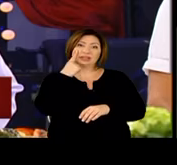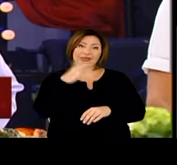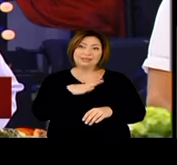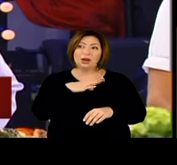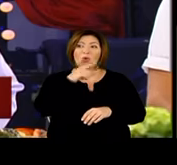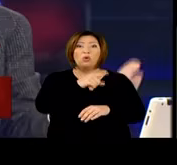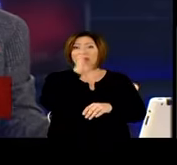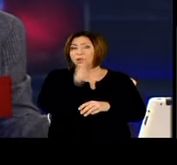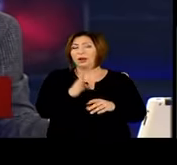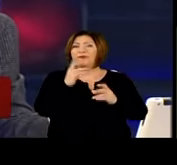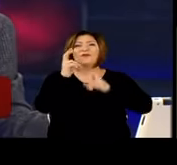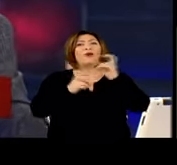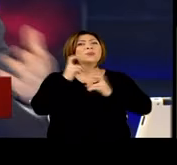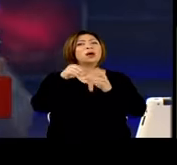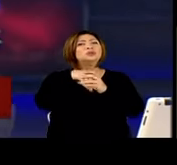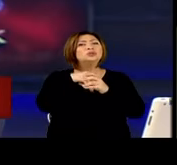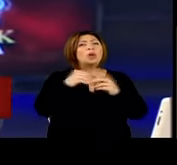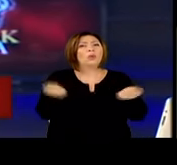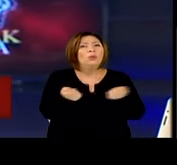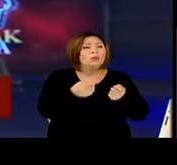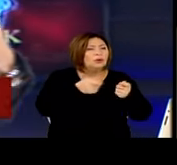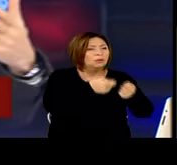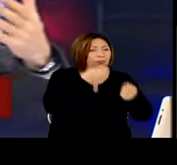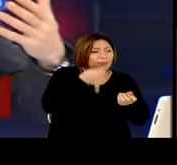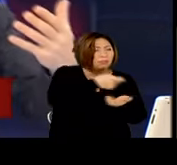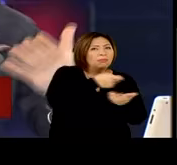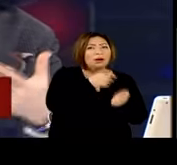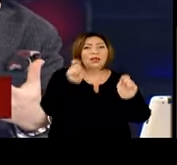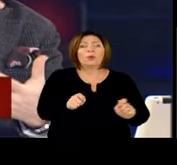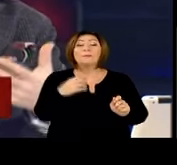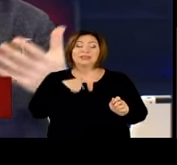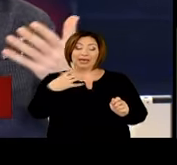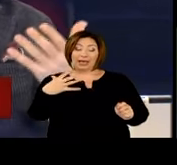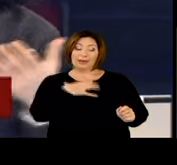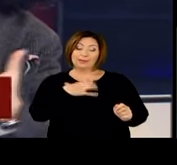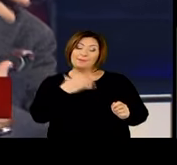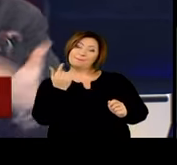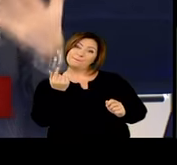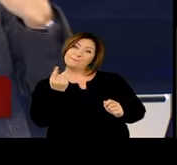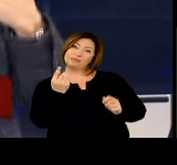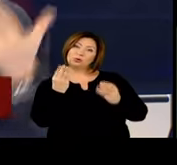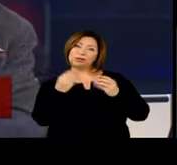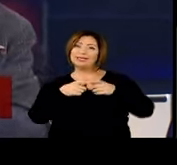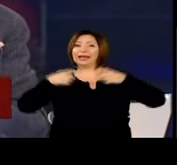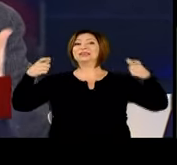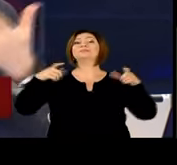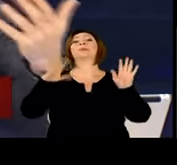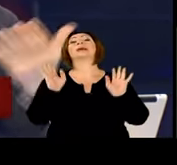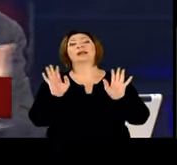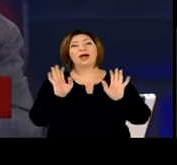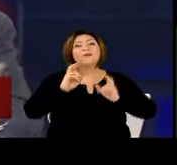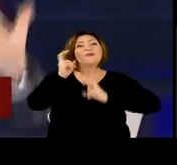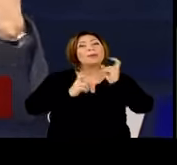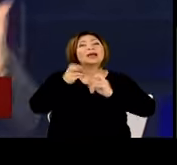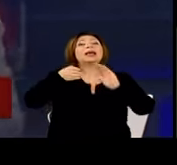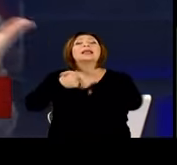O şartlarda fabrikasyon, üretim yapılıyor. Biz kendi bir nebze çok gelişmemişlikle,